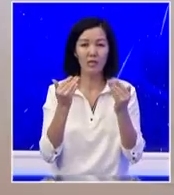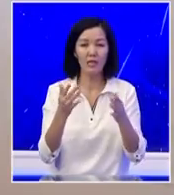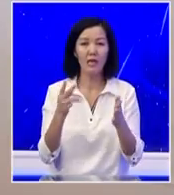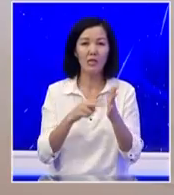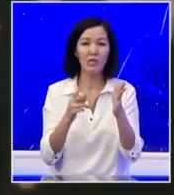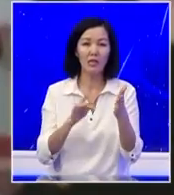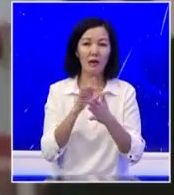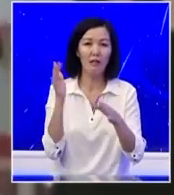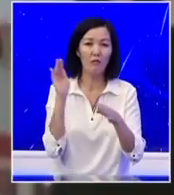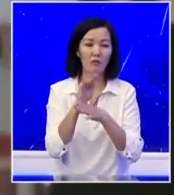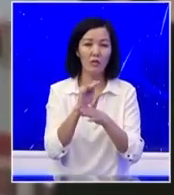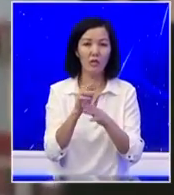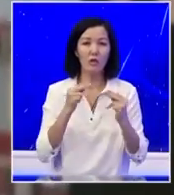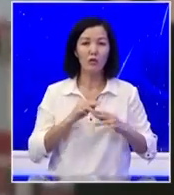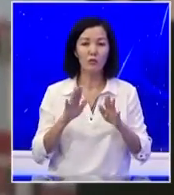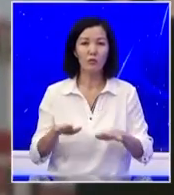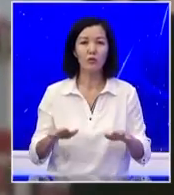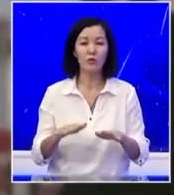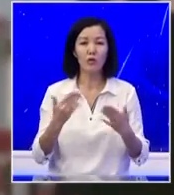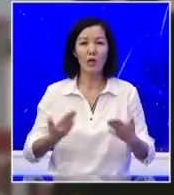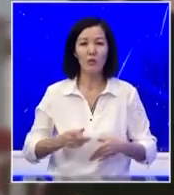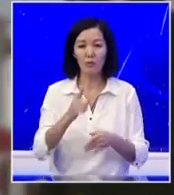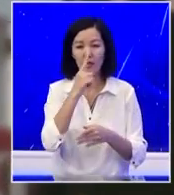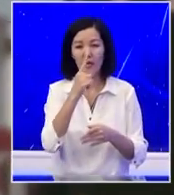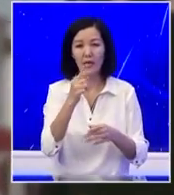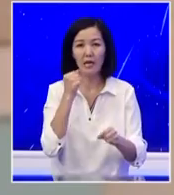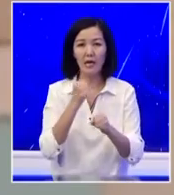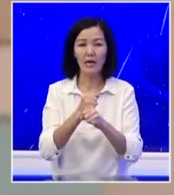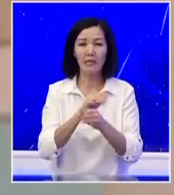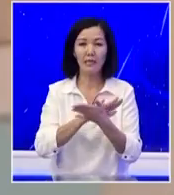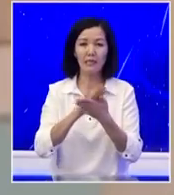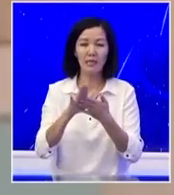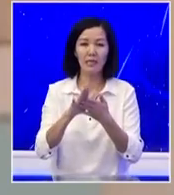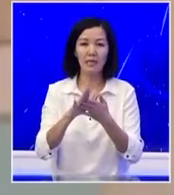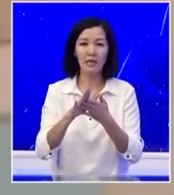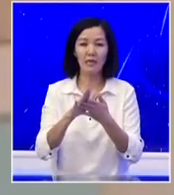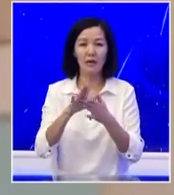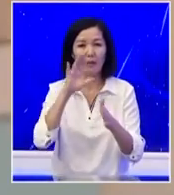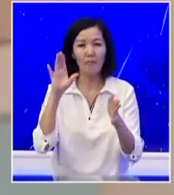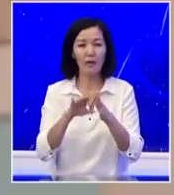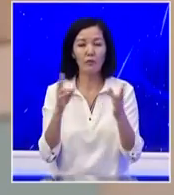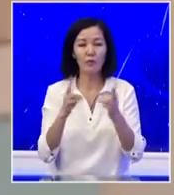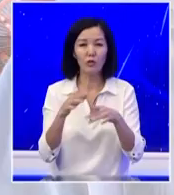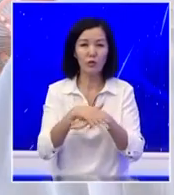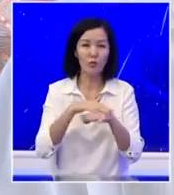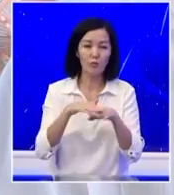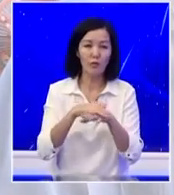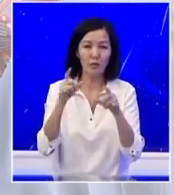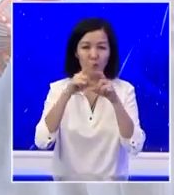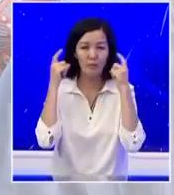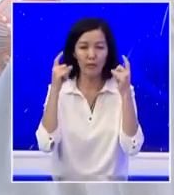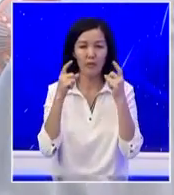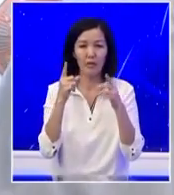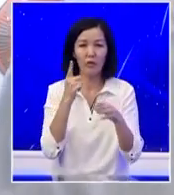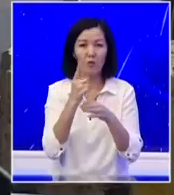7 қала қосылады. Жұмыс орнында әлеуметтік арақашықтық және қатаң санитарлық режим сақталуы қажет. Көпшілік жиналған жерде бетперде тағып